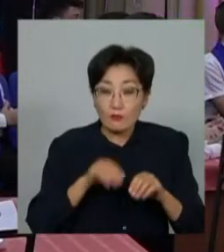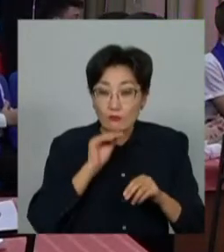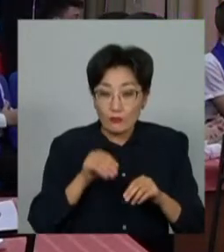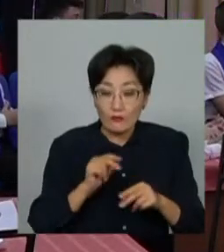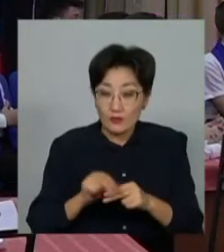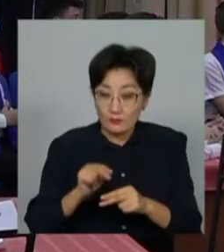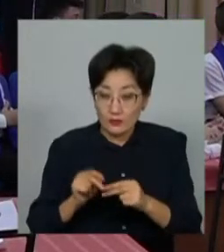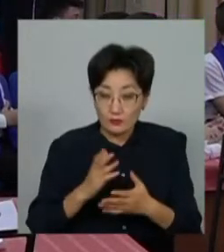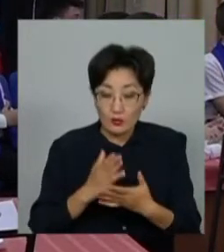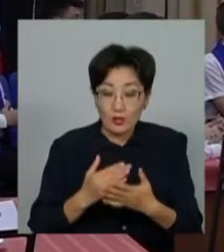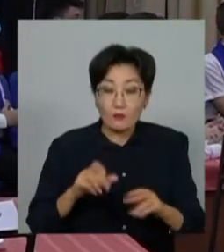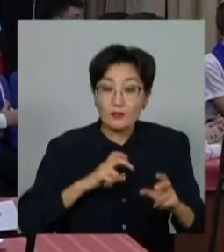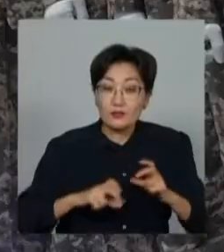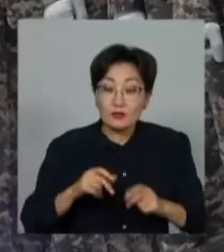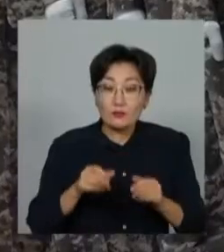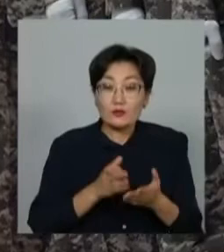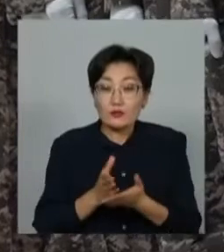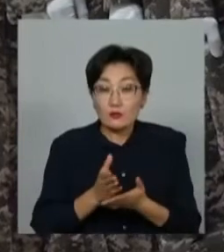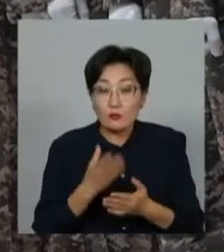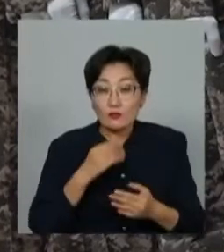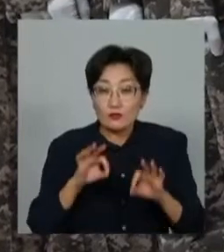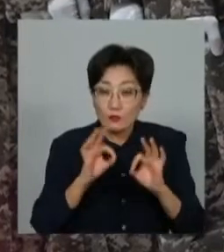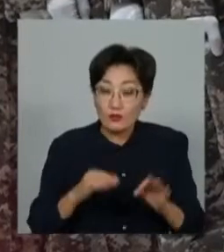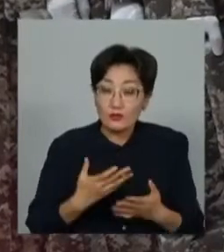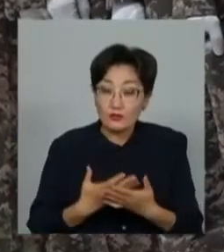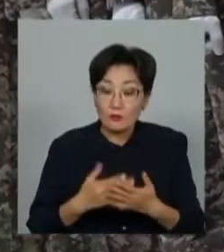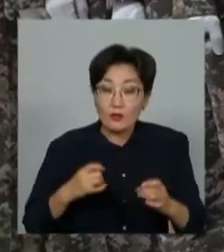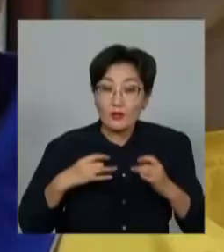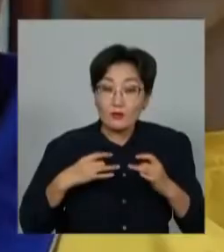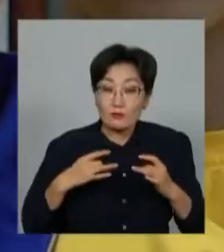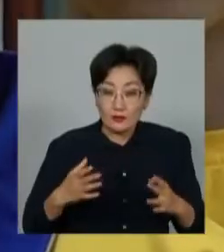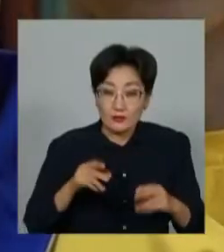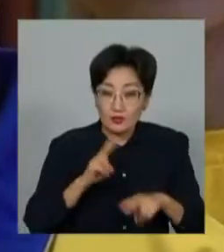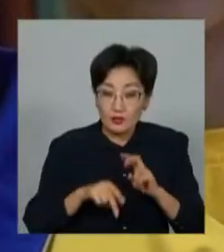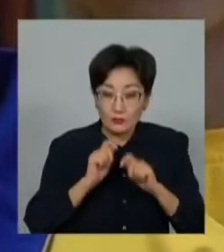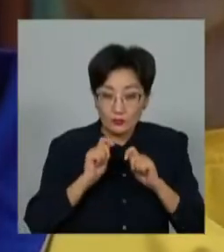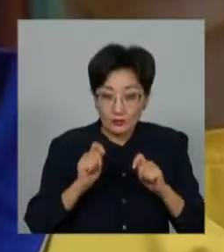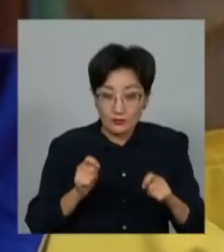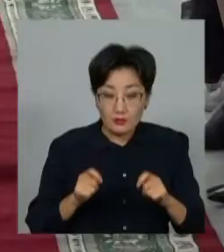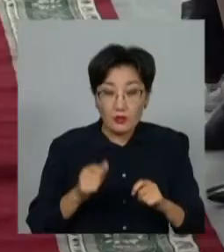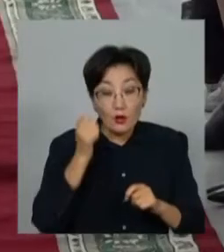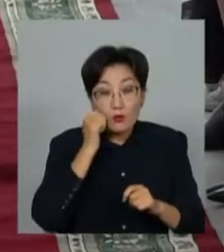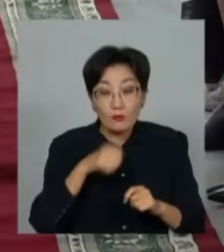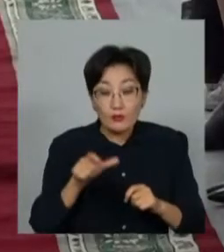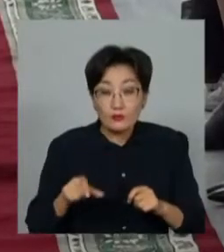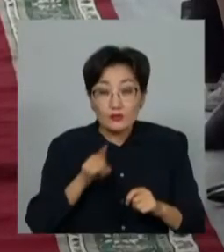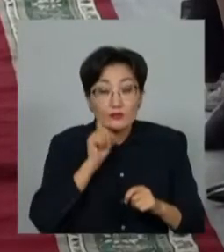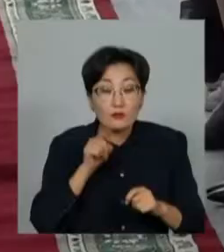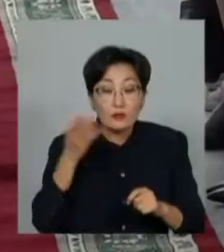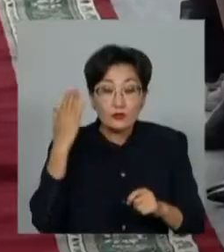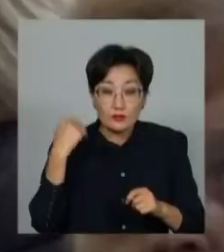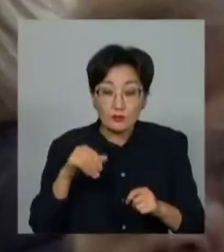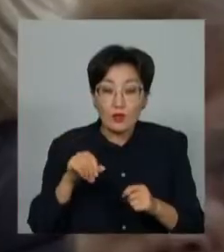шараның үшінші кезеңінде студенттер қарияларға өз өнерлерін паш етіп, мерекелік көңіл күй сыйлады. Сонымен қатар ақсақалдар жас буынға